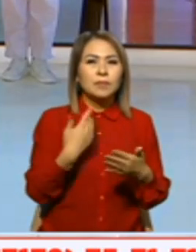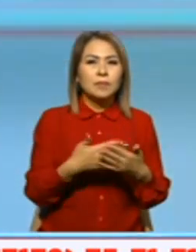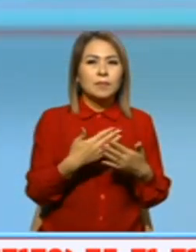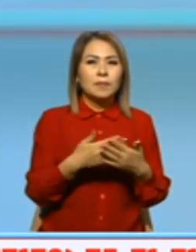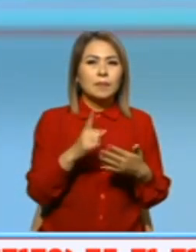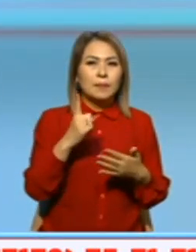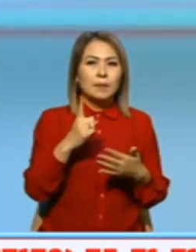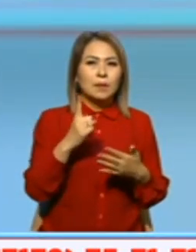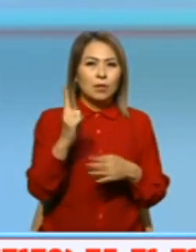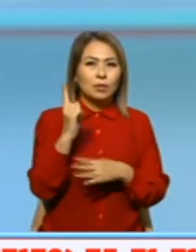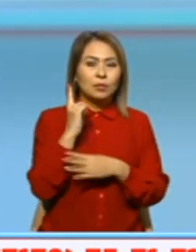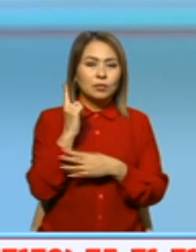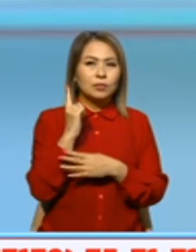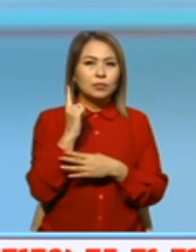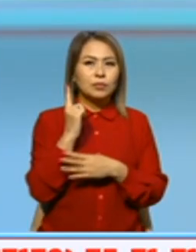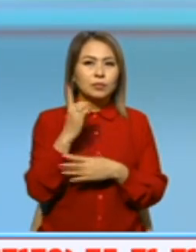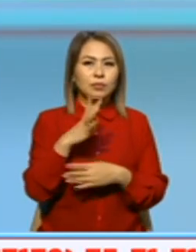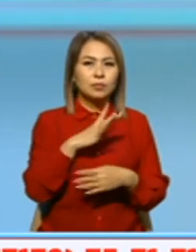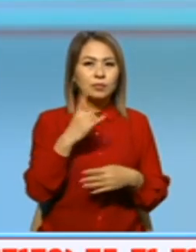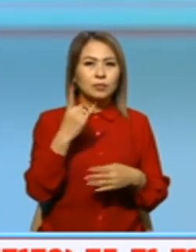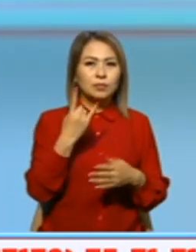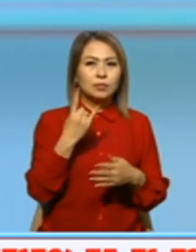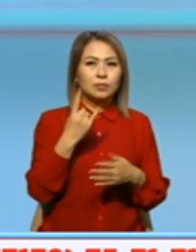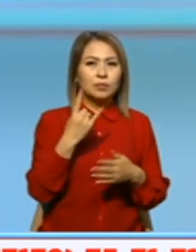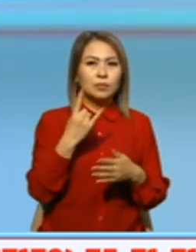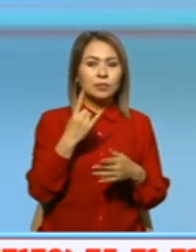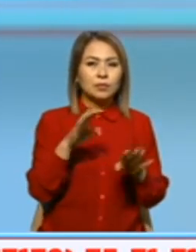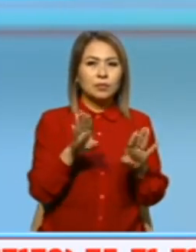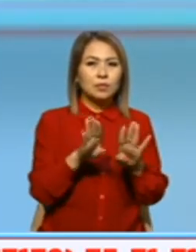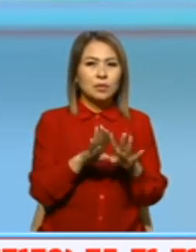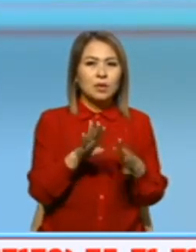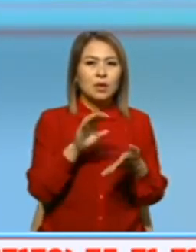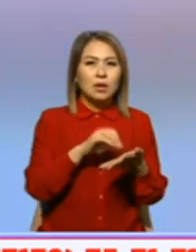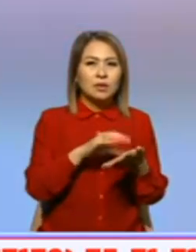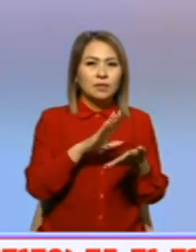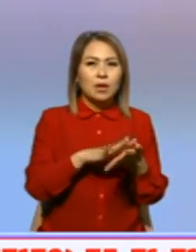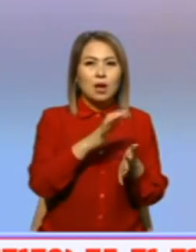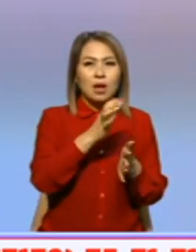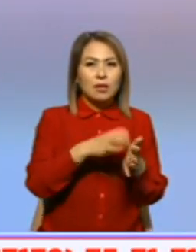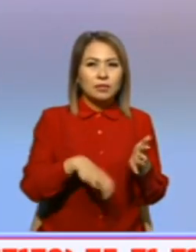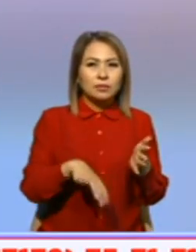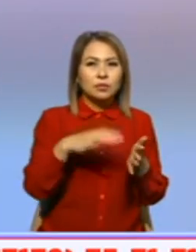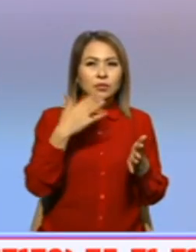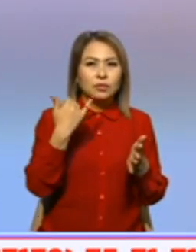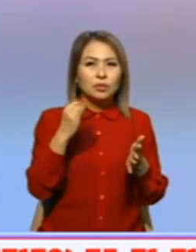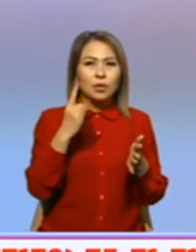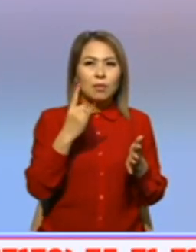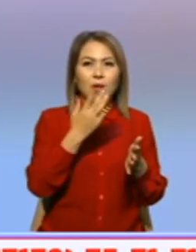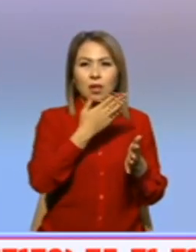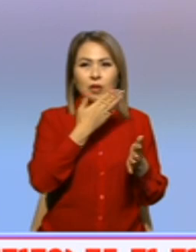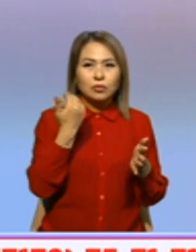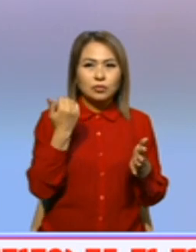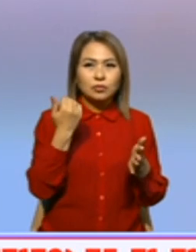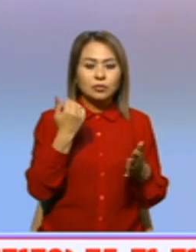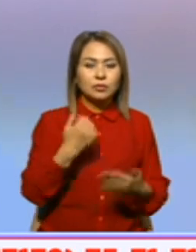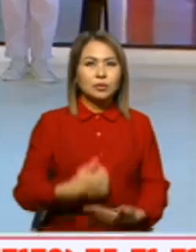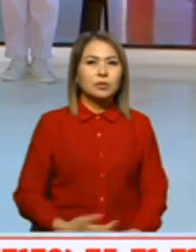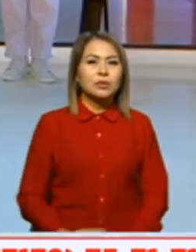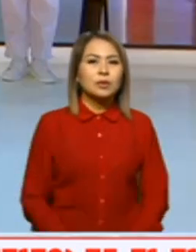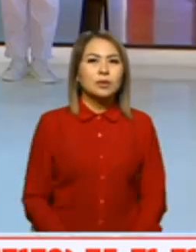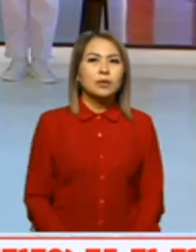баласын күтіп еді, ол бірінші баласына қорқып сондай диагноз қойған сендерді алдырып тастаған. Енді қазір балалары жоқ.